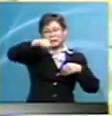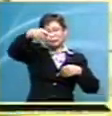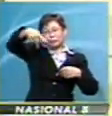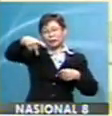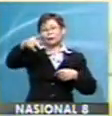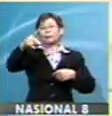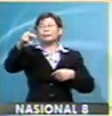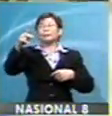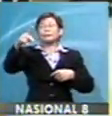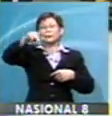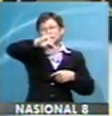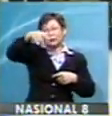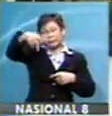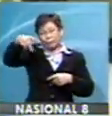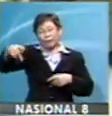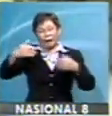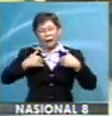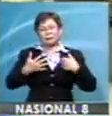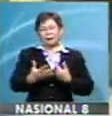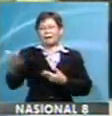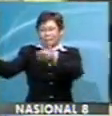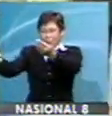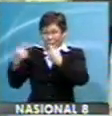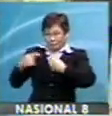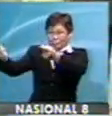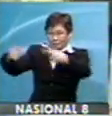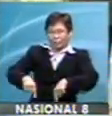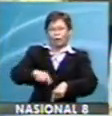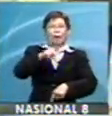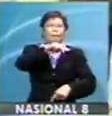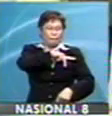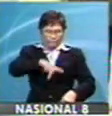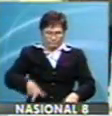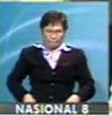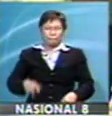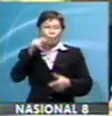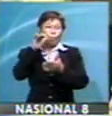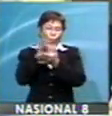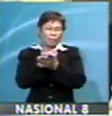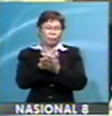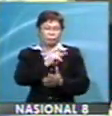Perkasa persekutuan jpp turut berangkat Raja perma serri agong tuanku Hajah